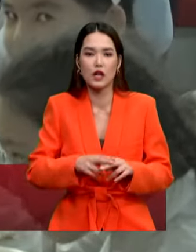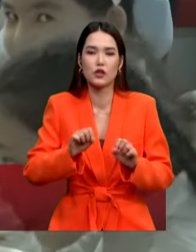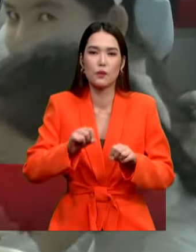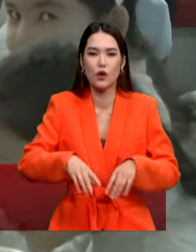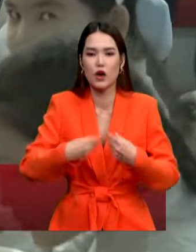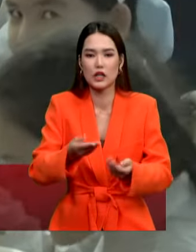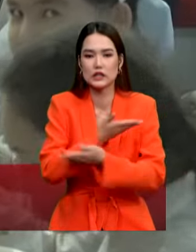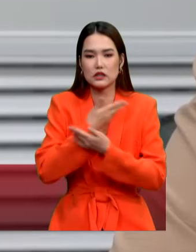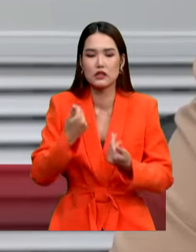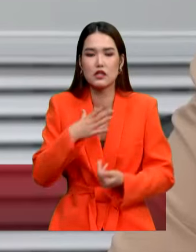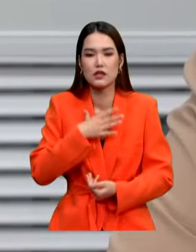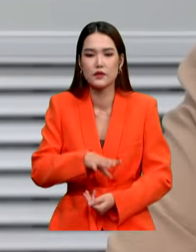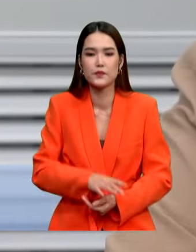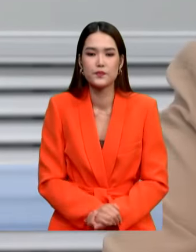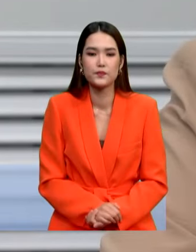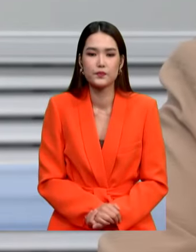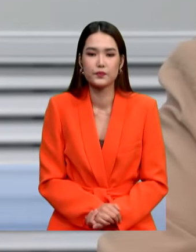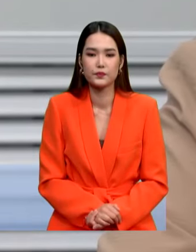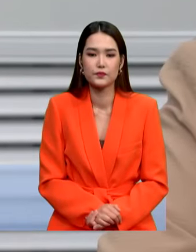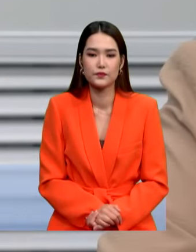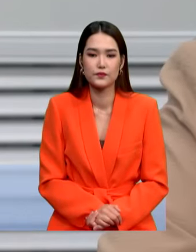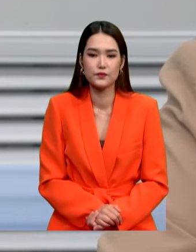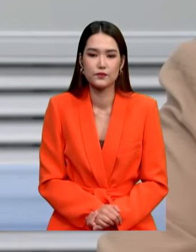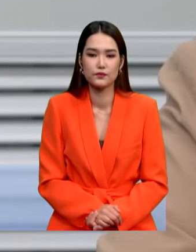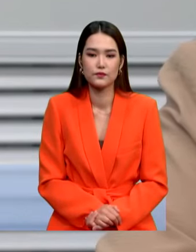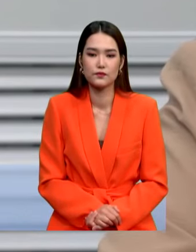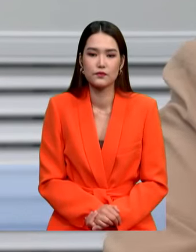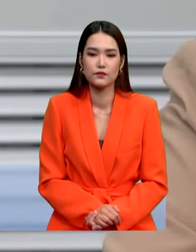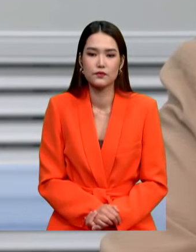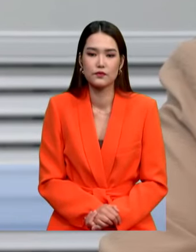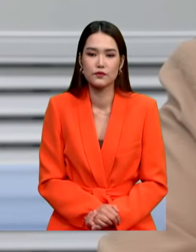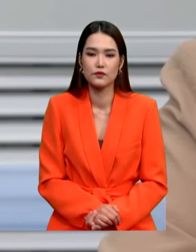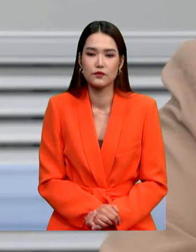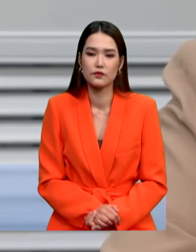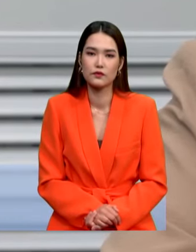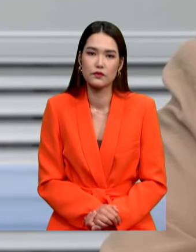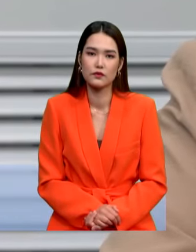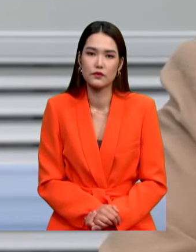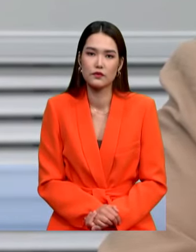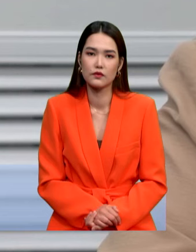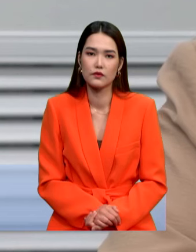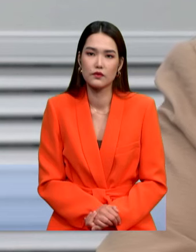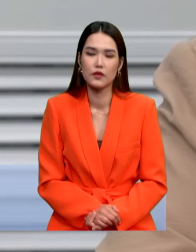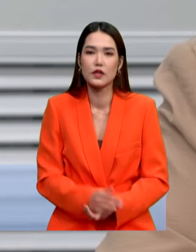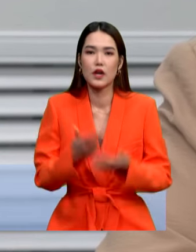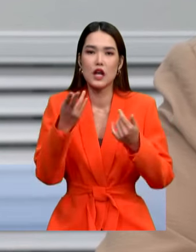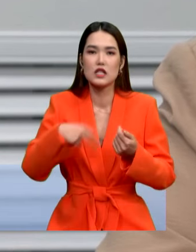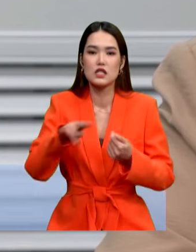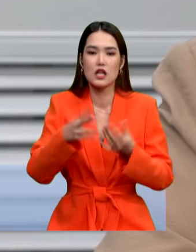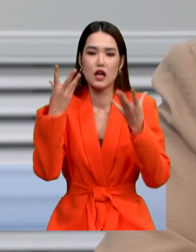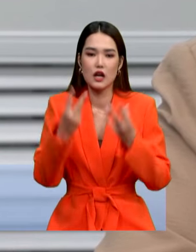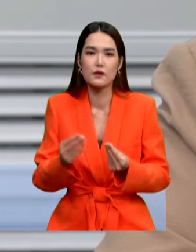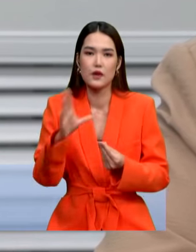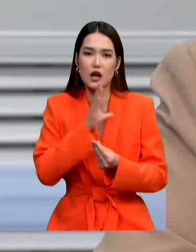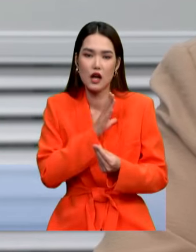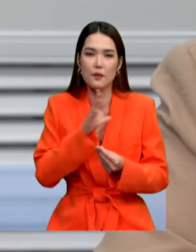мүмкіндік бермеген. В декабре была проведена проверка СЭС областной совместно с прокуратурой. Желтоқсан айында